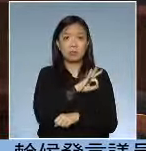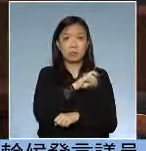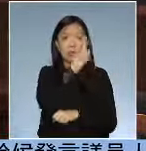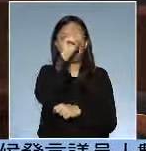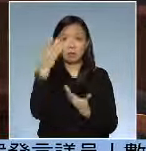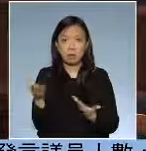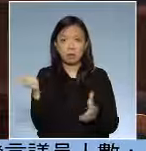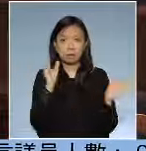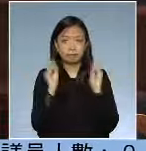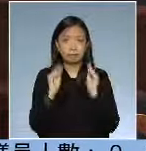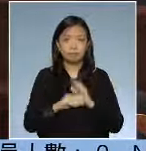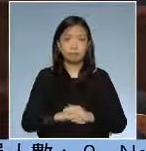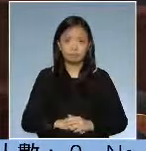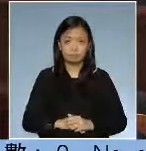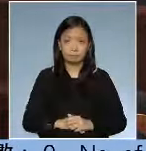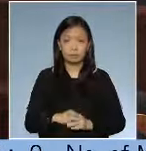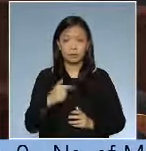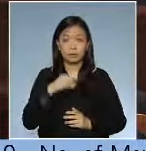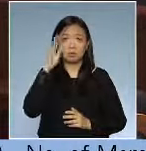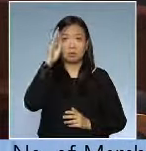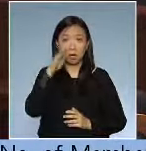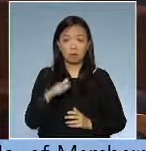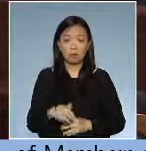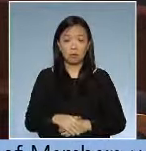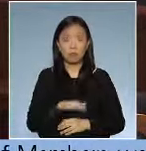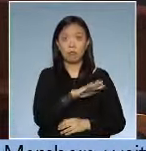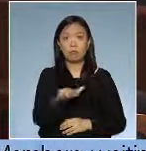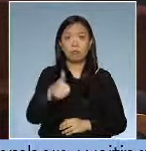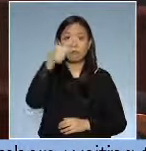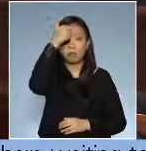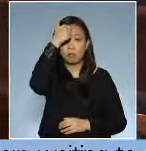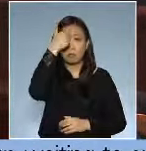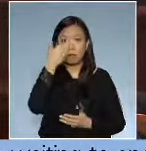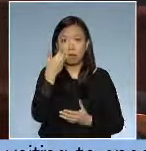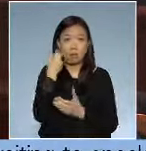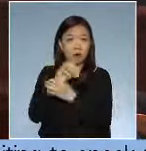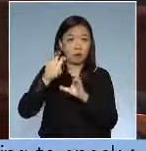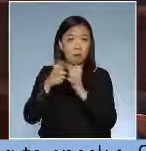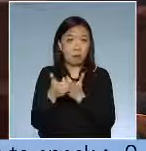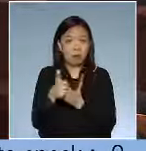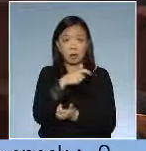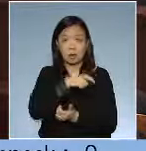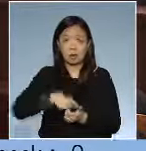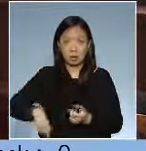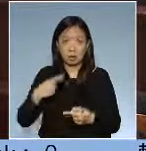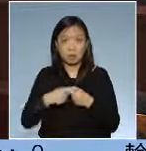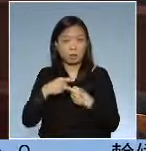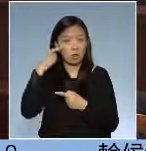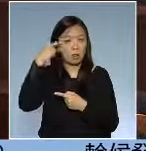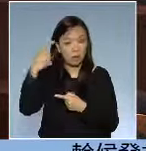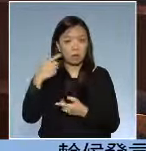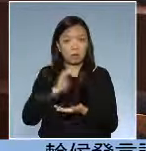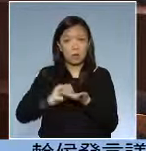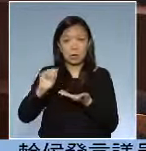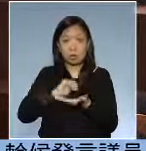息呢？好希望咧，泛民反對派嘅議員咧想清楚，係咪值得為咗呢一場所謂